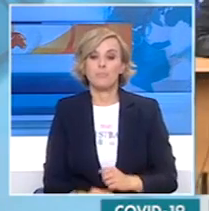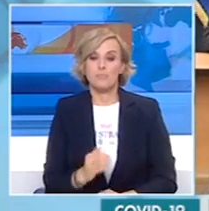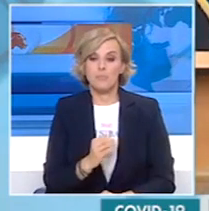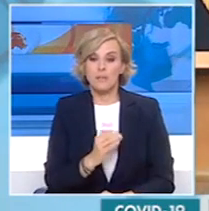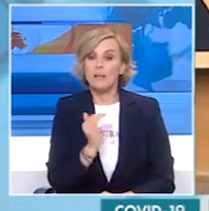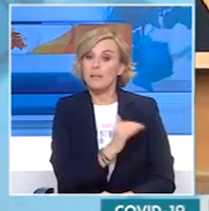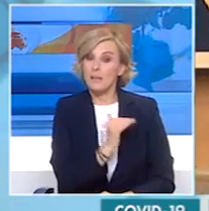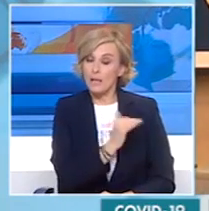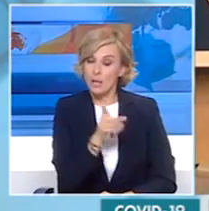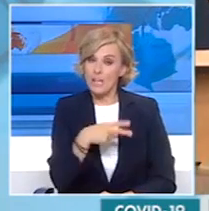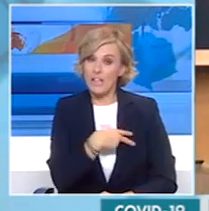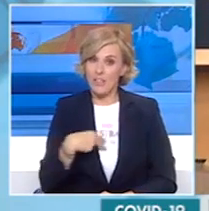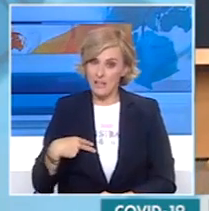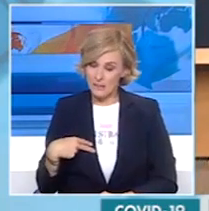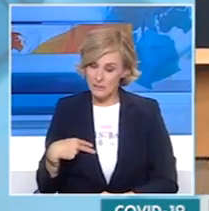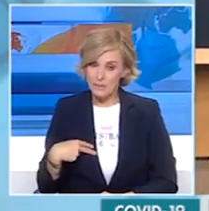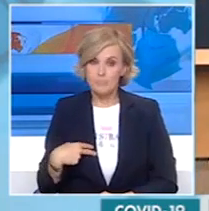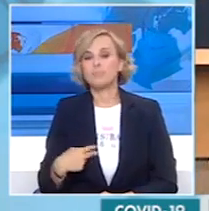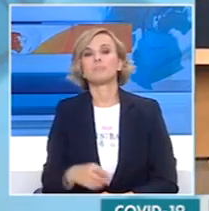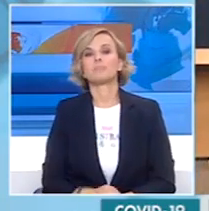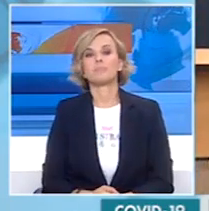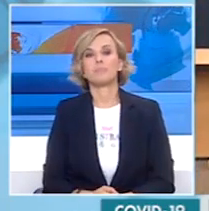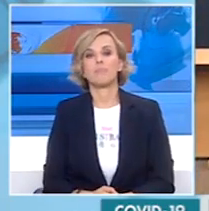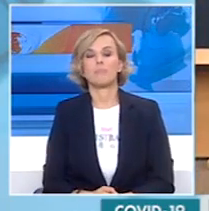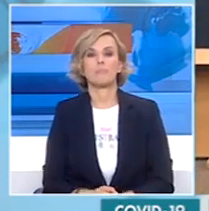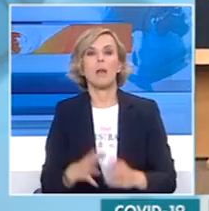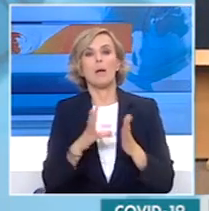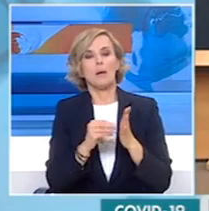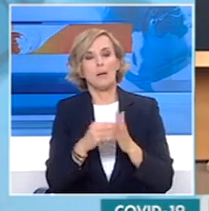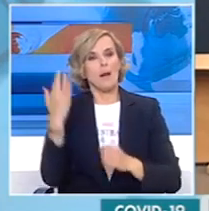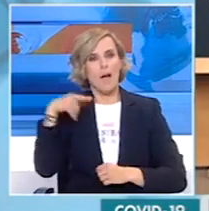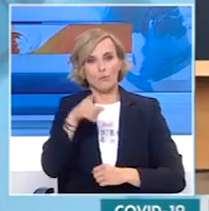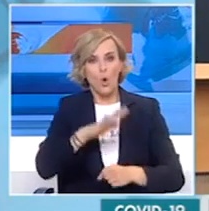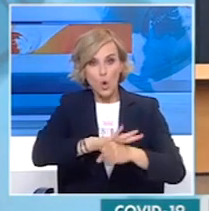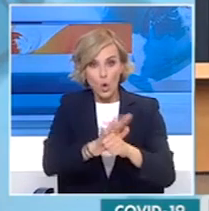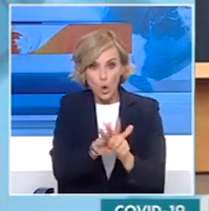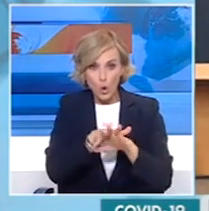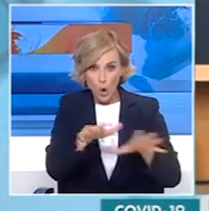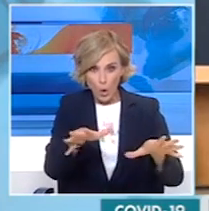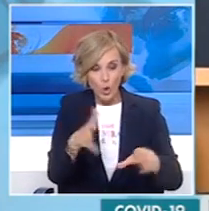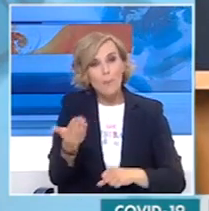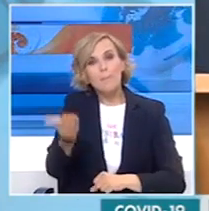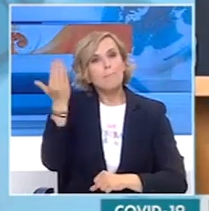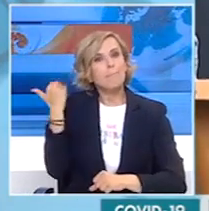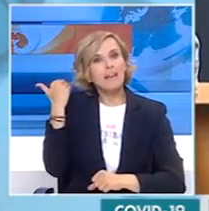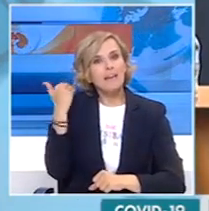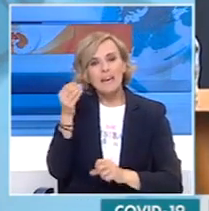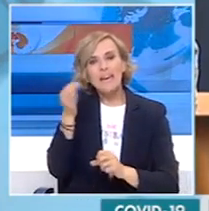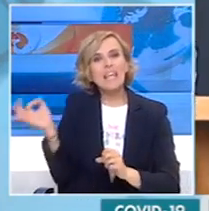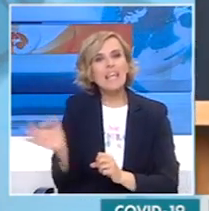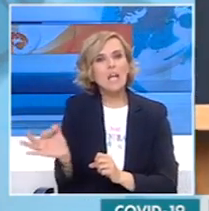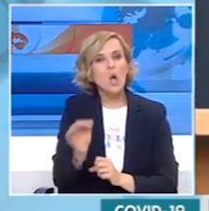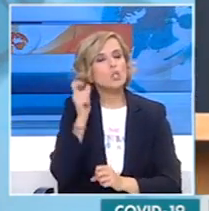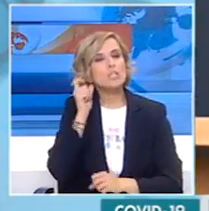της επιστημονικής πληροφόρησης για το νέο κορονοϊό από τους συγγενείς του SARS και MERS, είχαν δημιουργηθεί εμβόλια για αυτούς? Τι έχει αλλάξει και